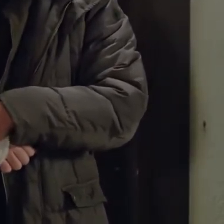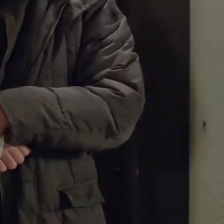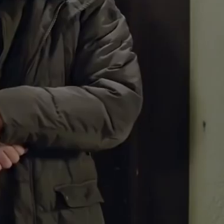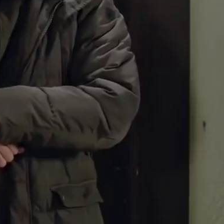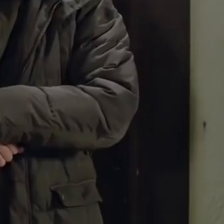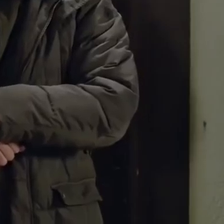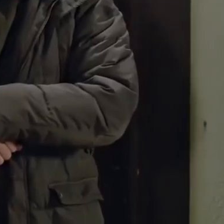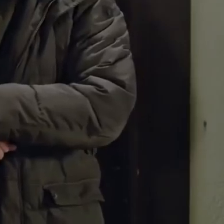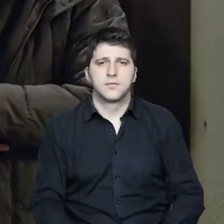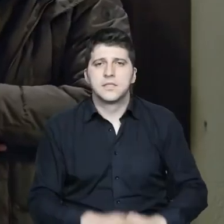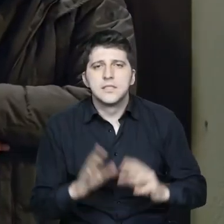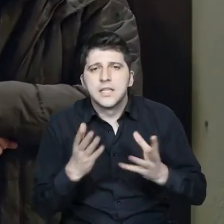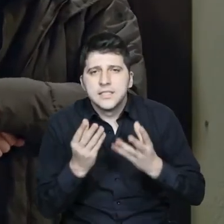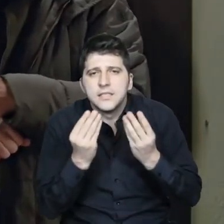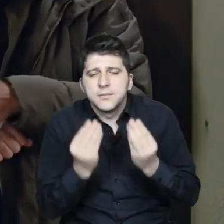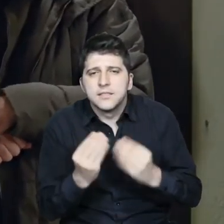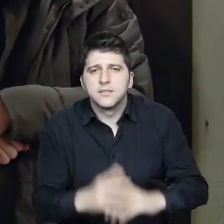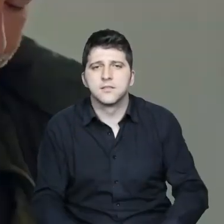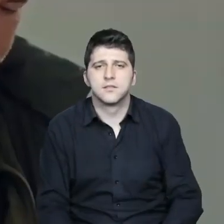attılar. Nasıl oldu?